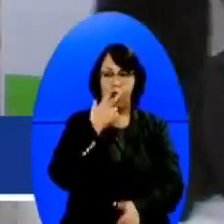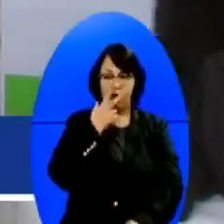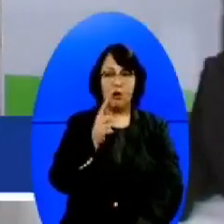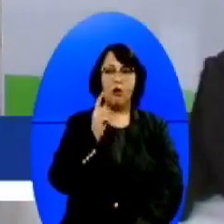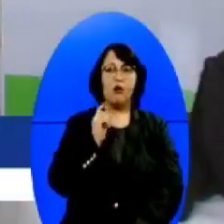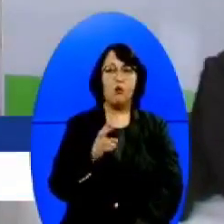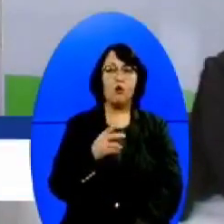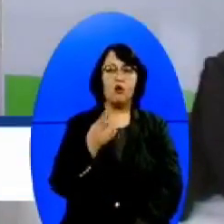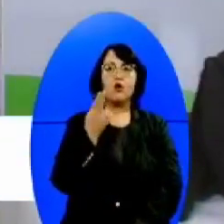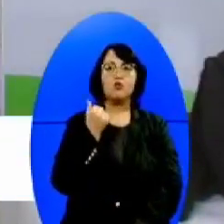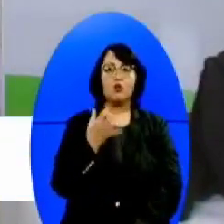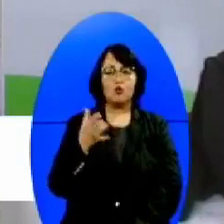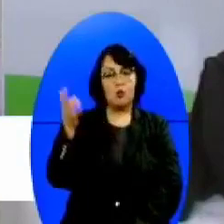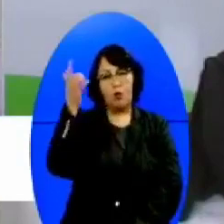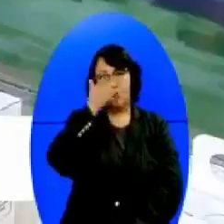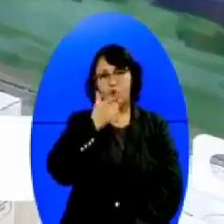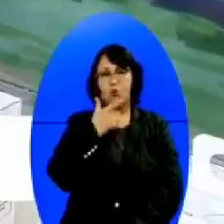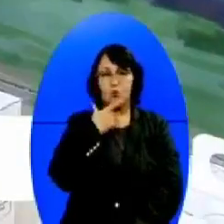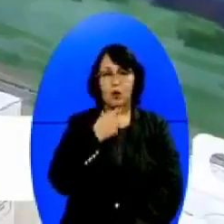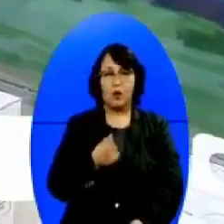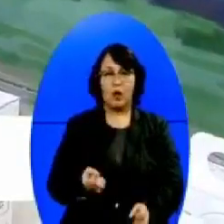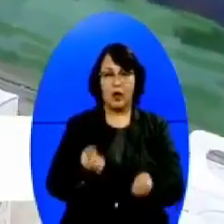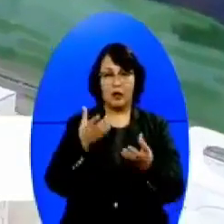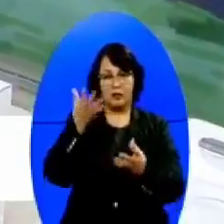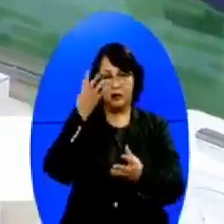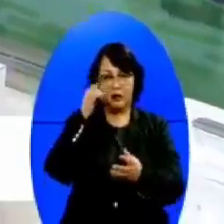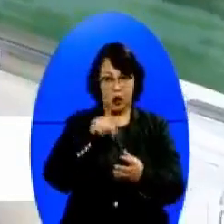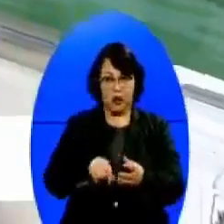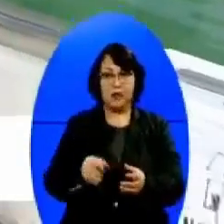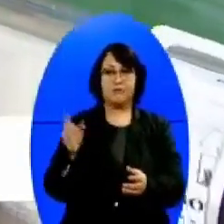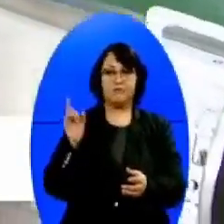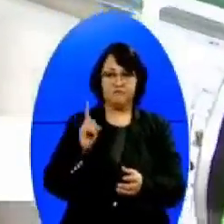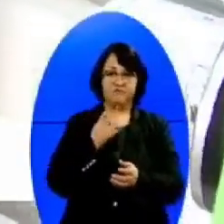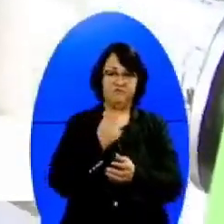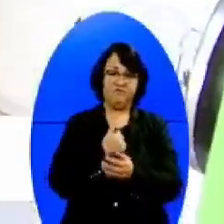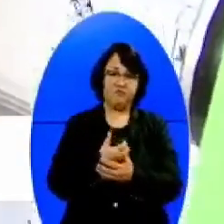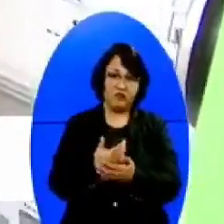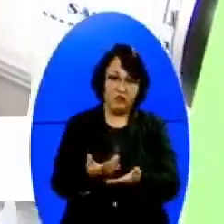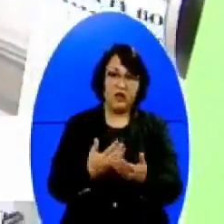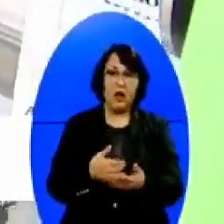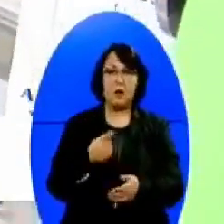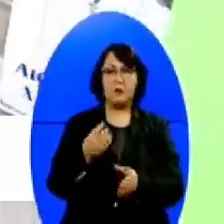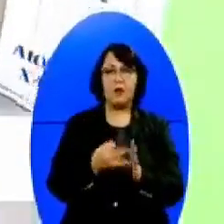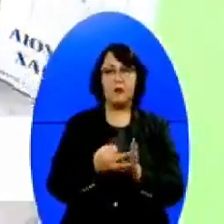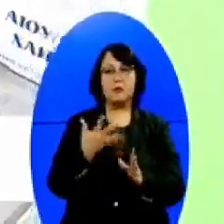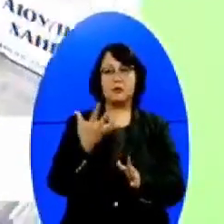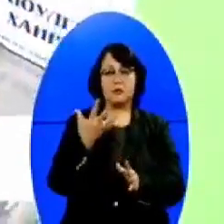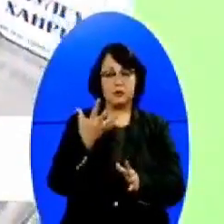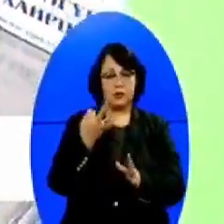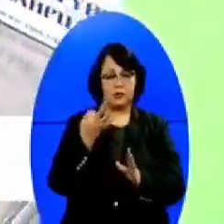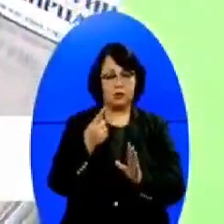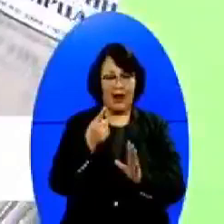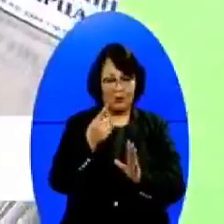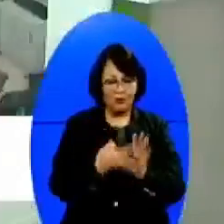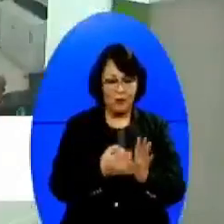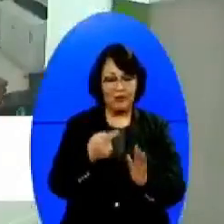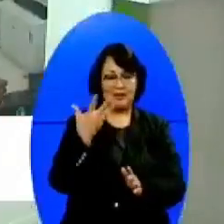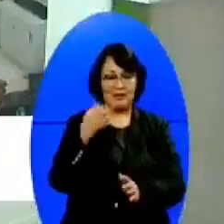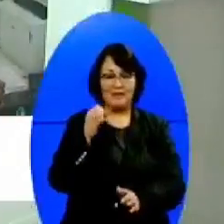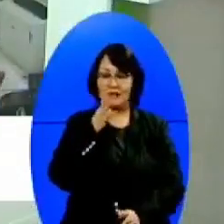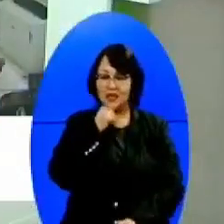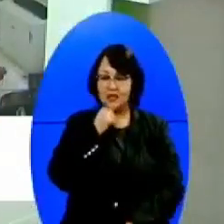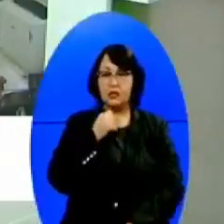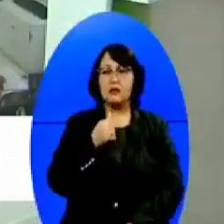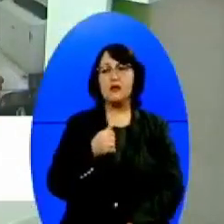хамсалтаа риск үссэн учраас бид нар өнөөдөр бүр ирж өгч байгаа. 18-50 насны 45 кг-аас дээш жинтэй элдв өвчин эмгэггүй